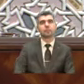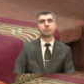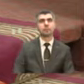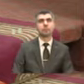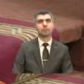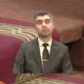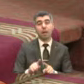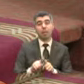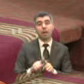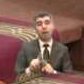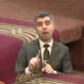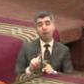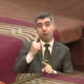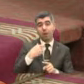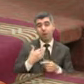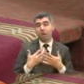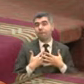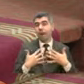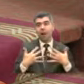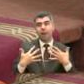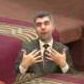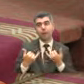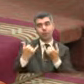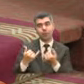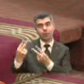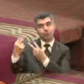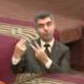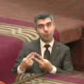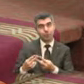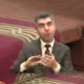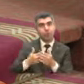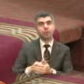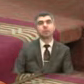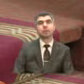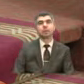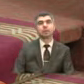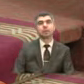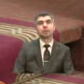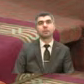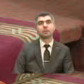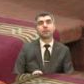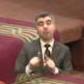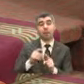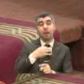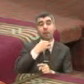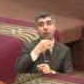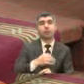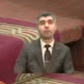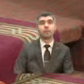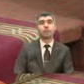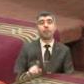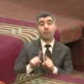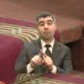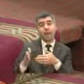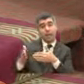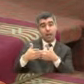فرحان بزاف بالتفاعل، إن هذا هو جينا هنا لنتفاعل على كل شيء لصالح البلاد. انا قلت بانه اغلاق